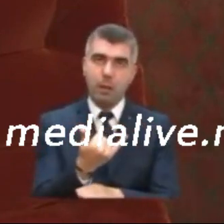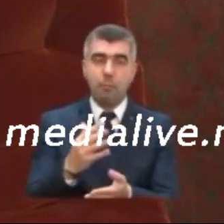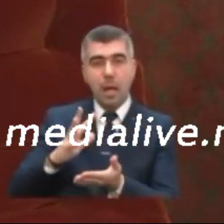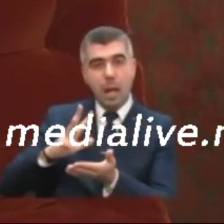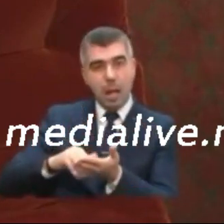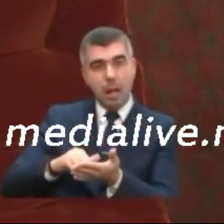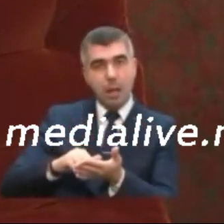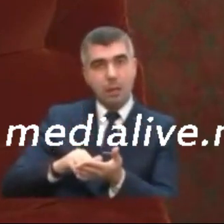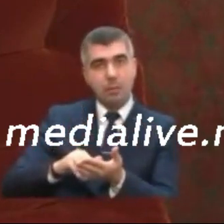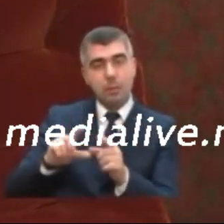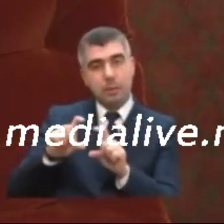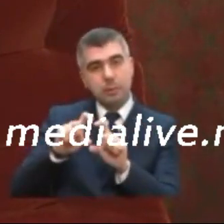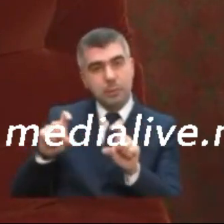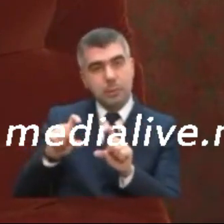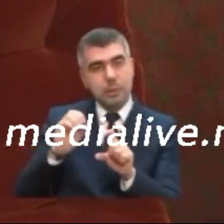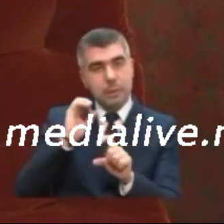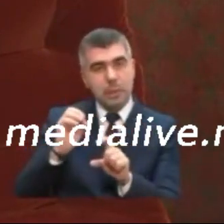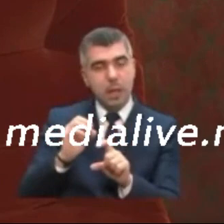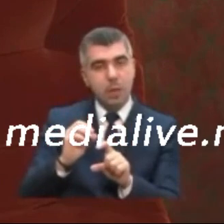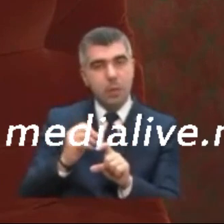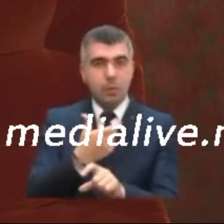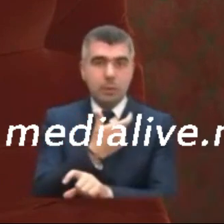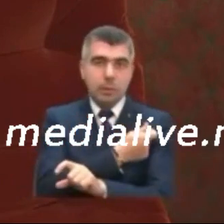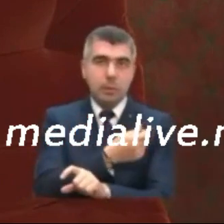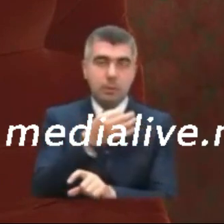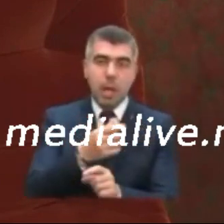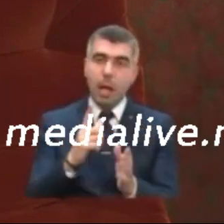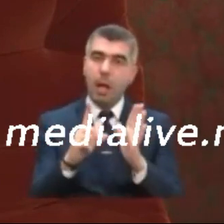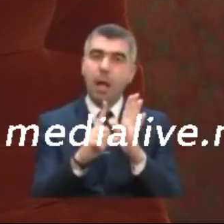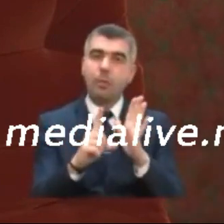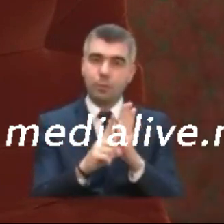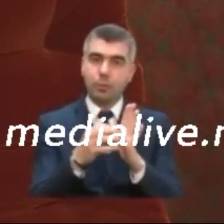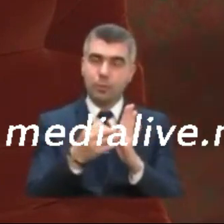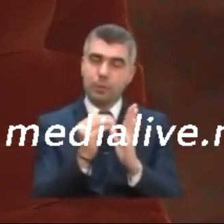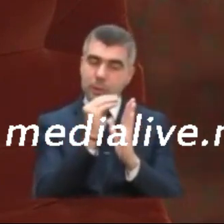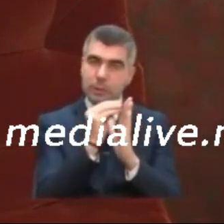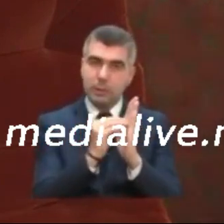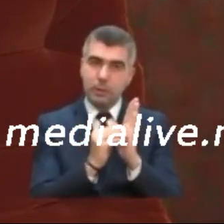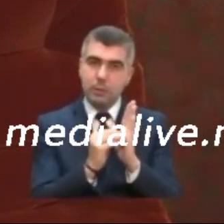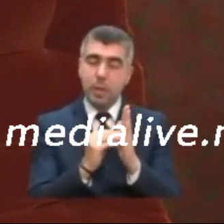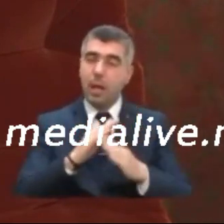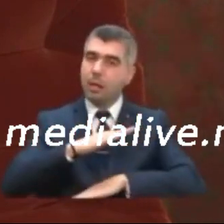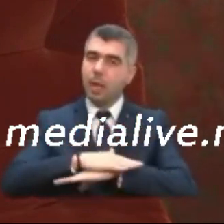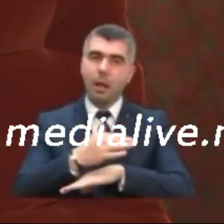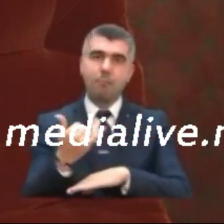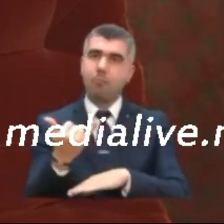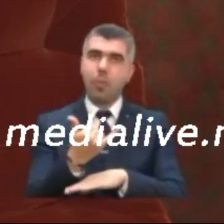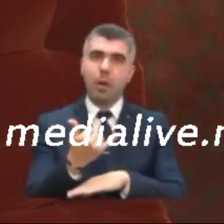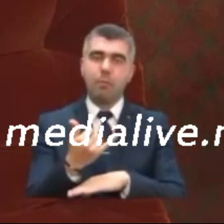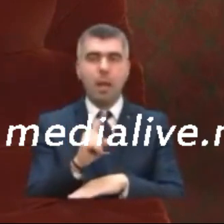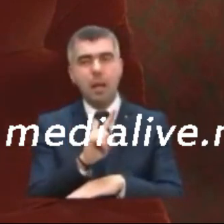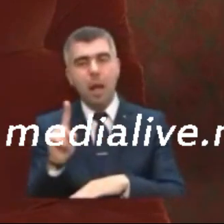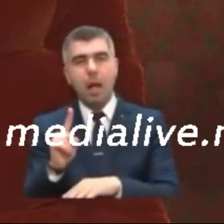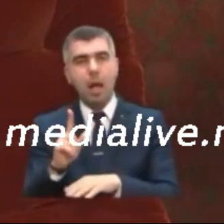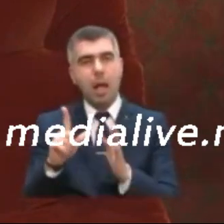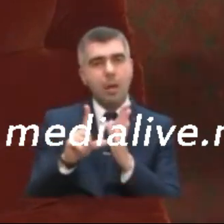سميتو الجواز الصحي، الجواز الصحي كاين في القانون وكتطلق وتنص عليه انتهى الموضوع. باش يقول لي لا ما كاينش قانون، كاين